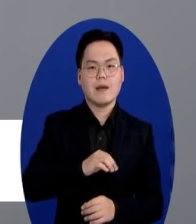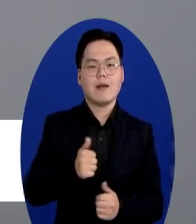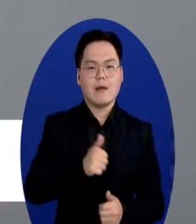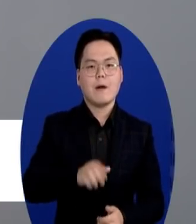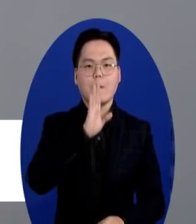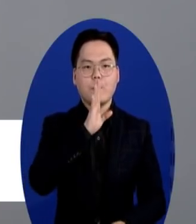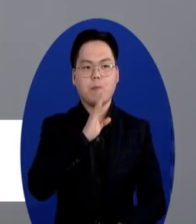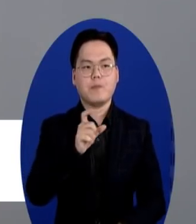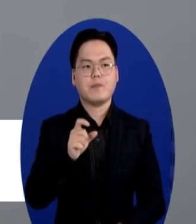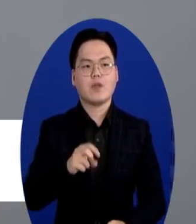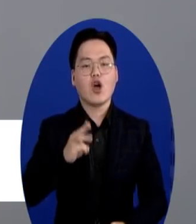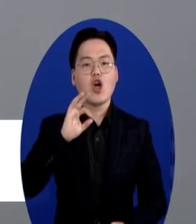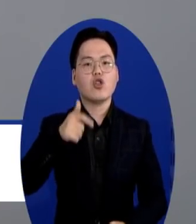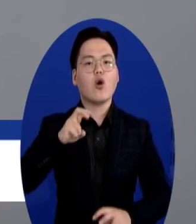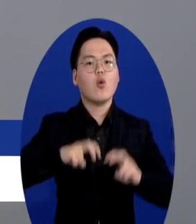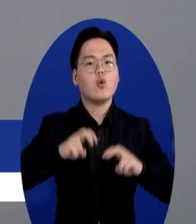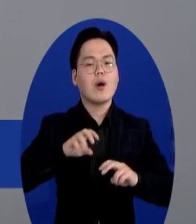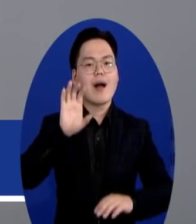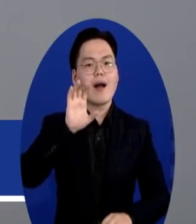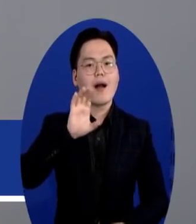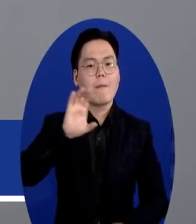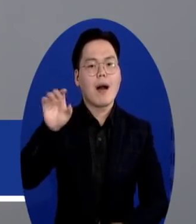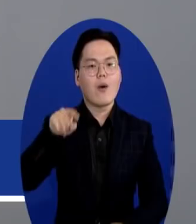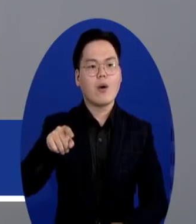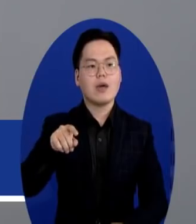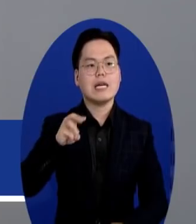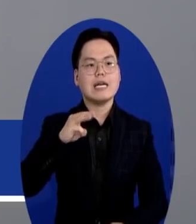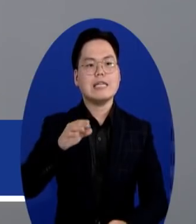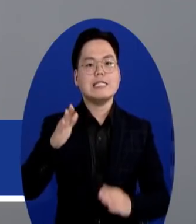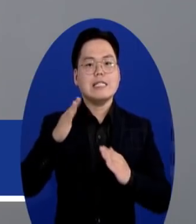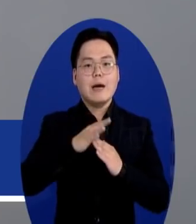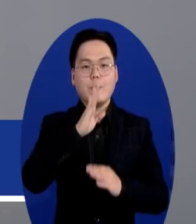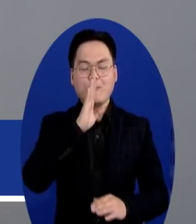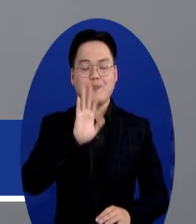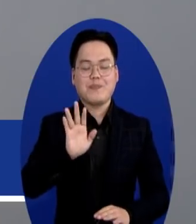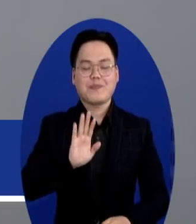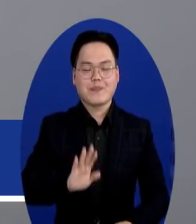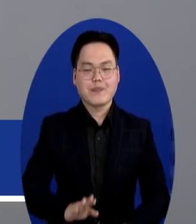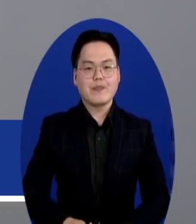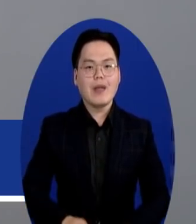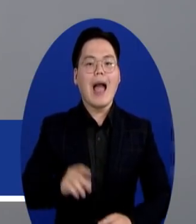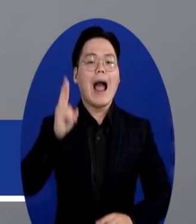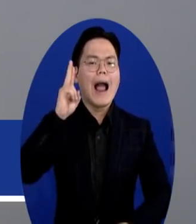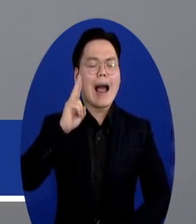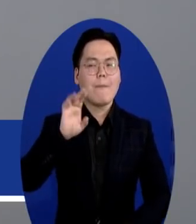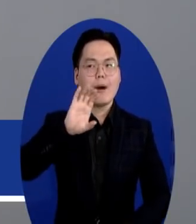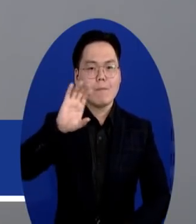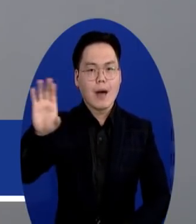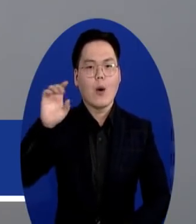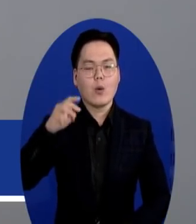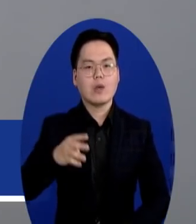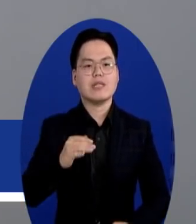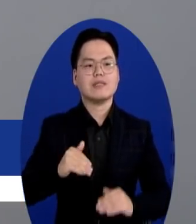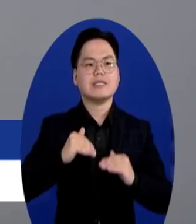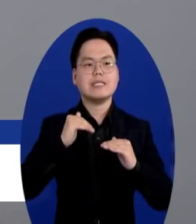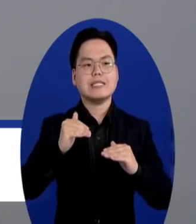Эрчим хүчний компаниудын төвчс болох зардлуудыг хязгаарлая. Ингэснээр компани болгоно 9-9 доошгүй хувийн хэмжээгээр